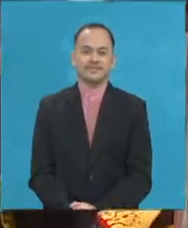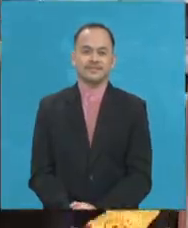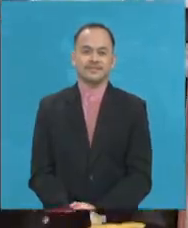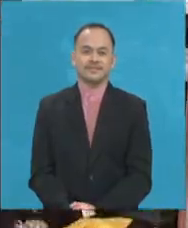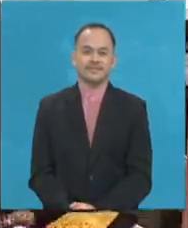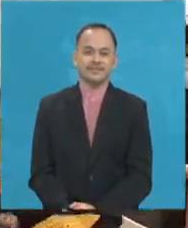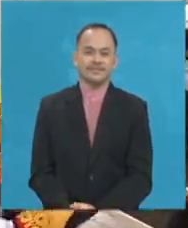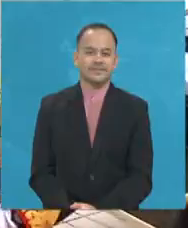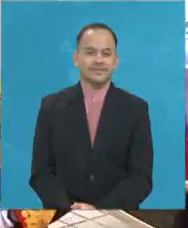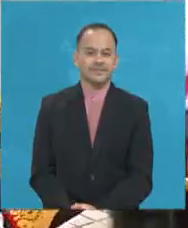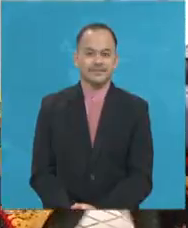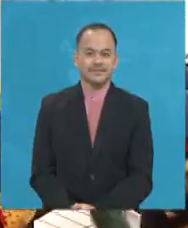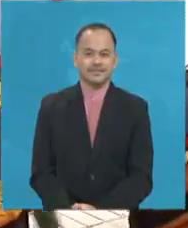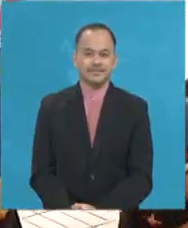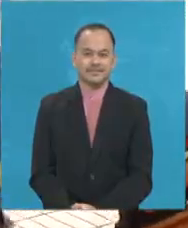hai